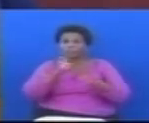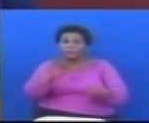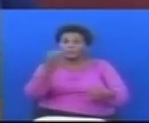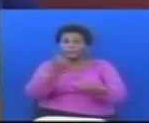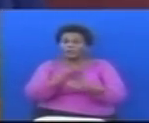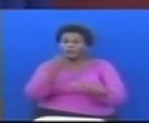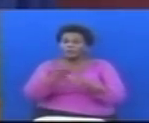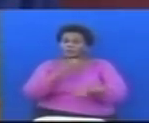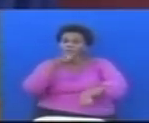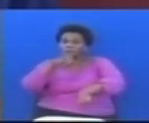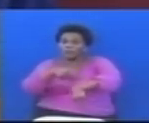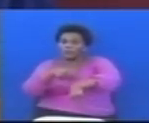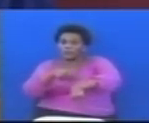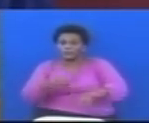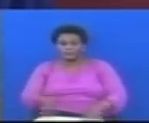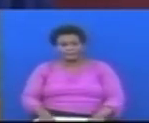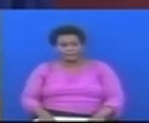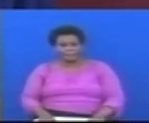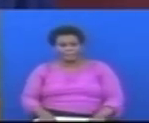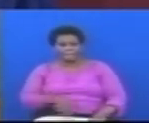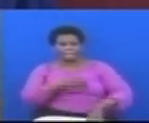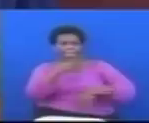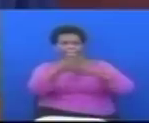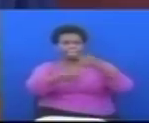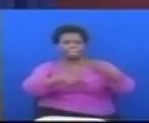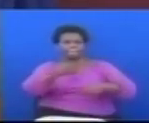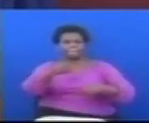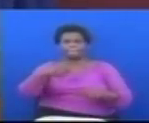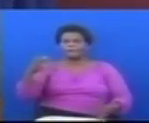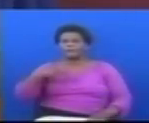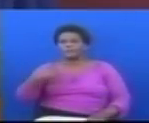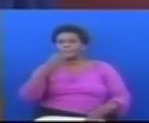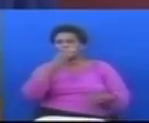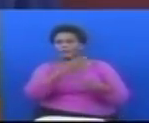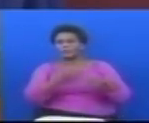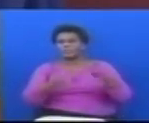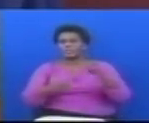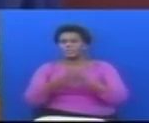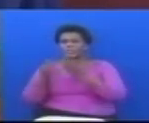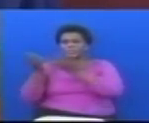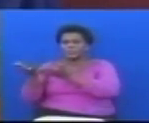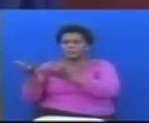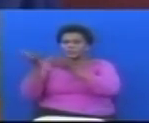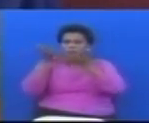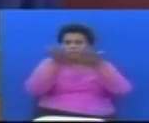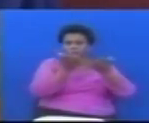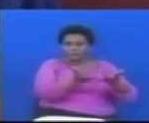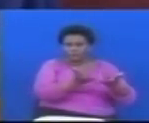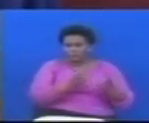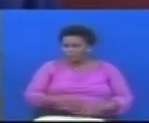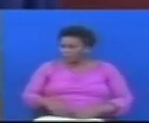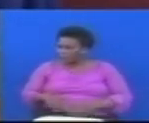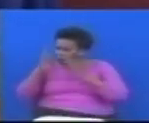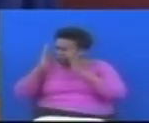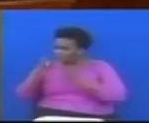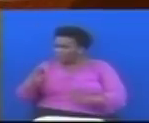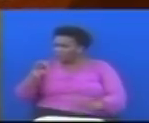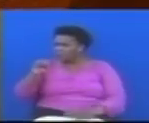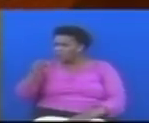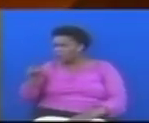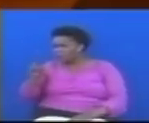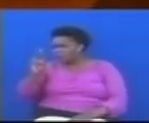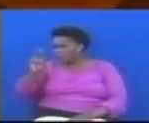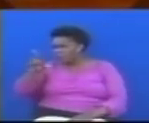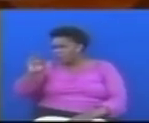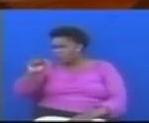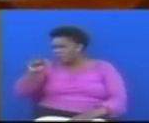Mheshimiwa bunge, tuendelee na Wizara ya Ujenzi, Uchukuzi na Mawasiliano. Mheshimiwa Saif Hamis Gulamali, mbunge wa